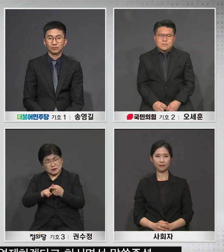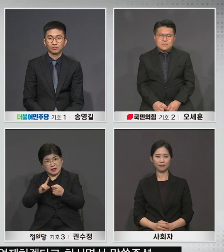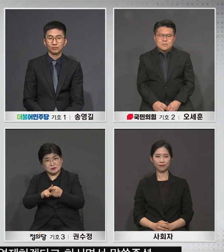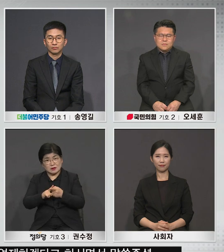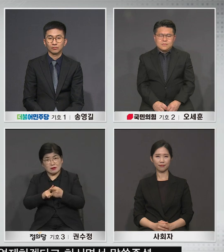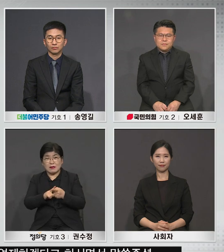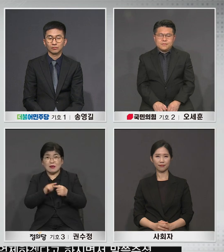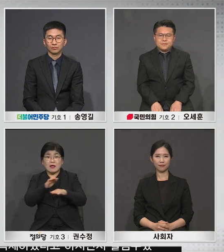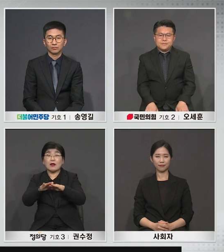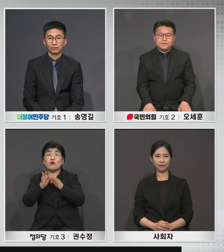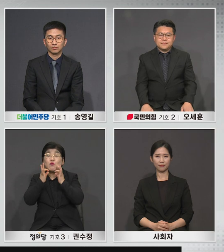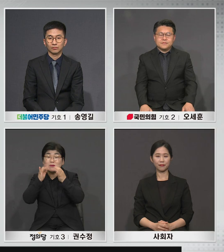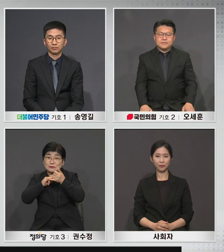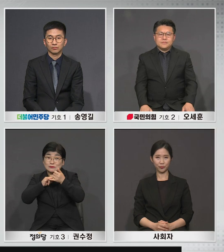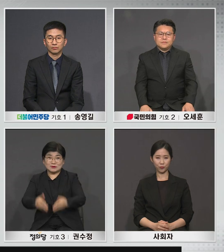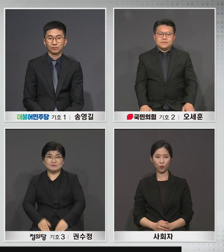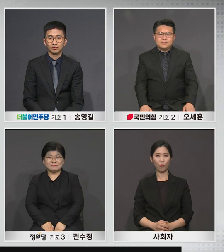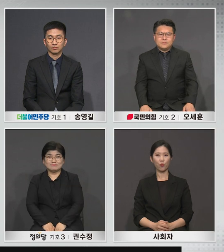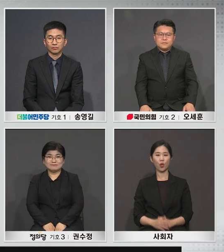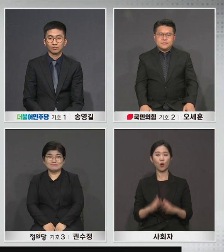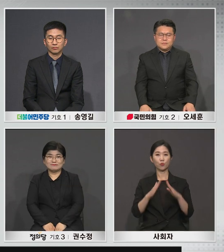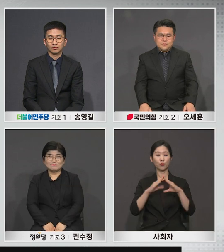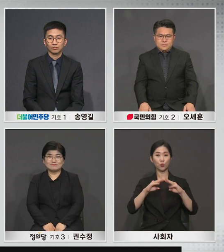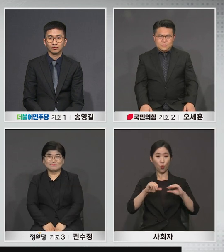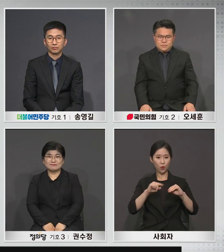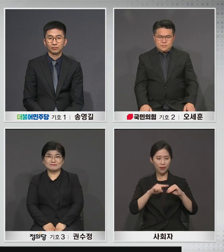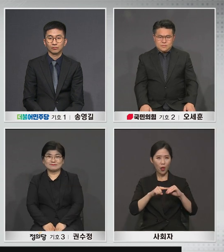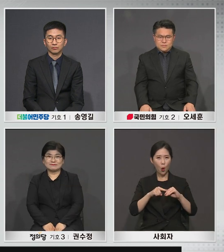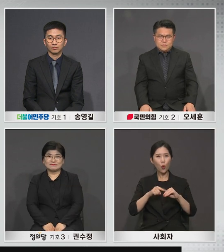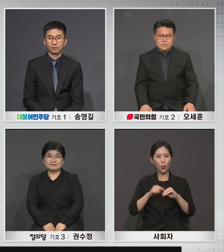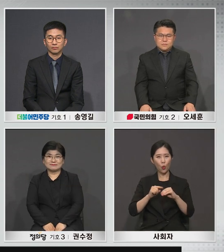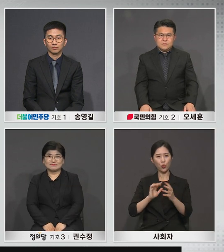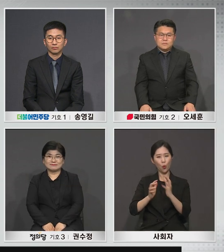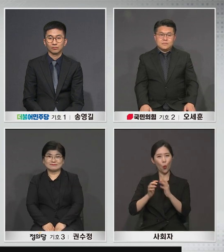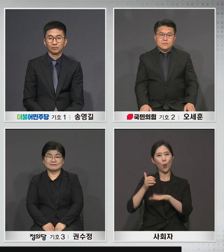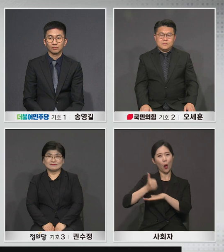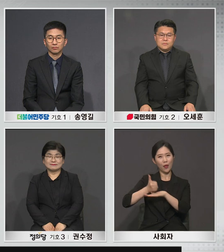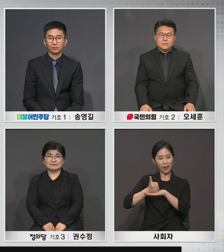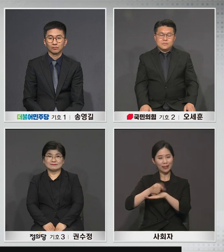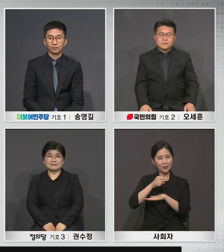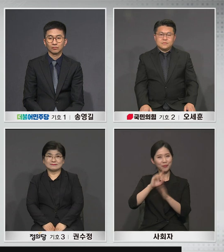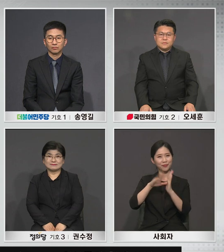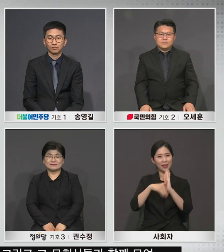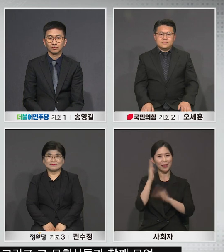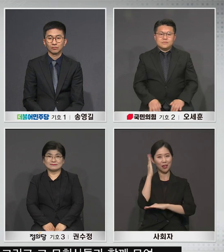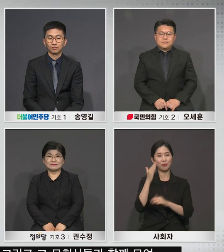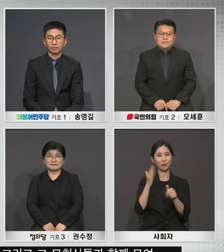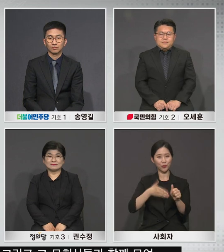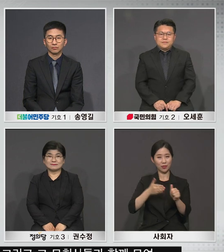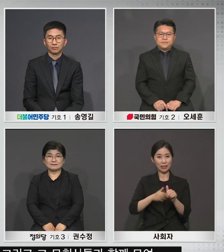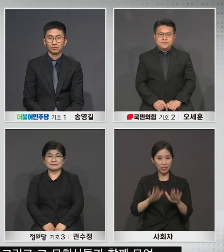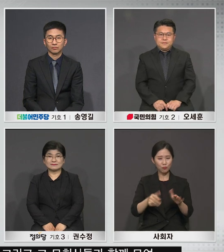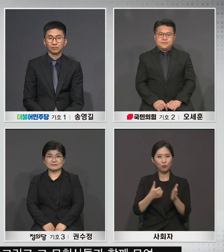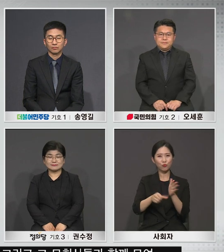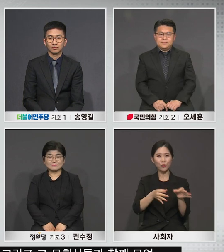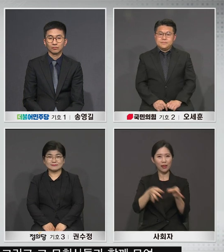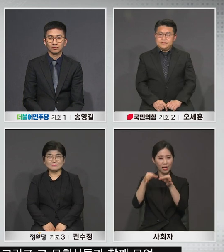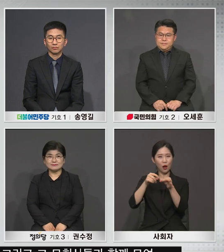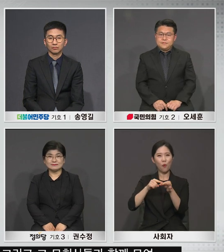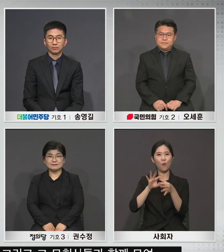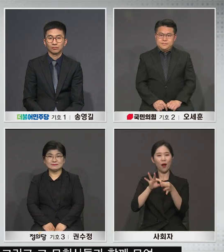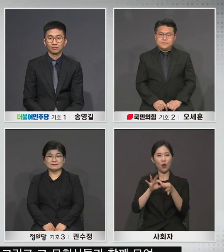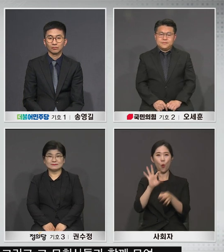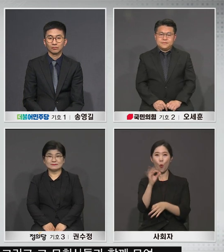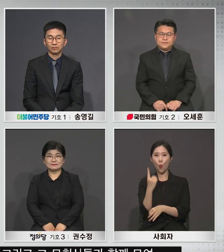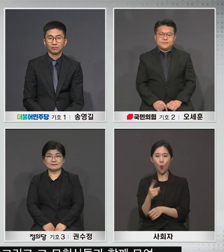하겠습니다. 부동산 관련해서는 이따가 토론이 있으니까 그때 다시 해 주시길 바라고요. 물가대책 중심으로 오세용 후보님 30초간 질문해 주십니다.